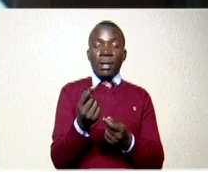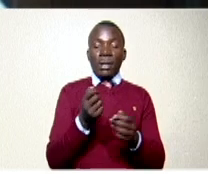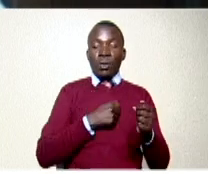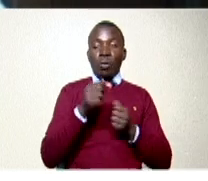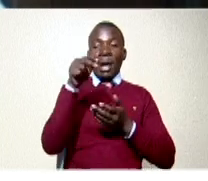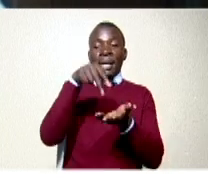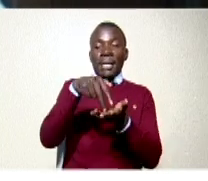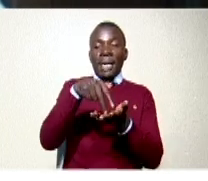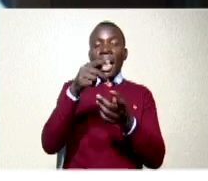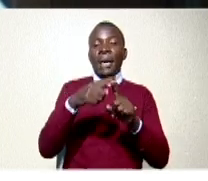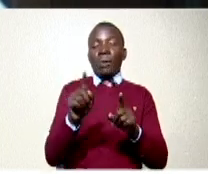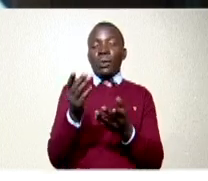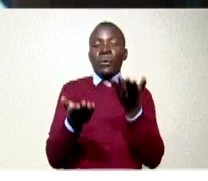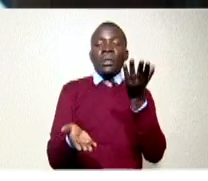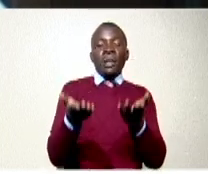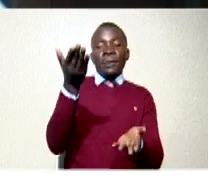turigereranya